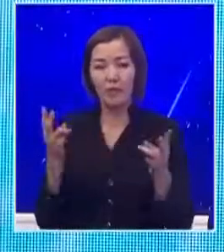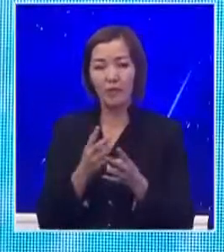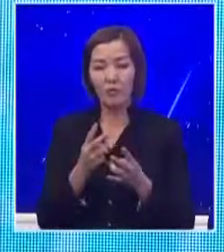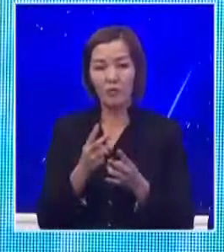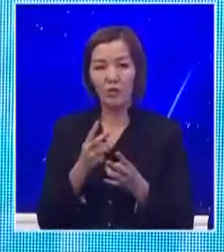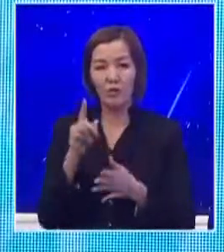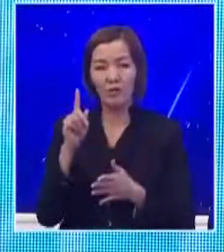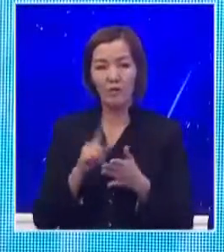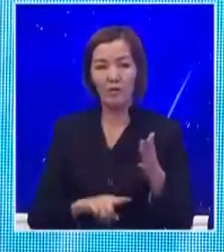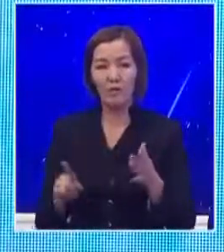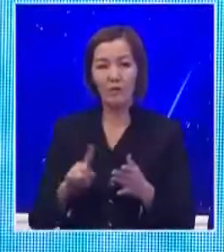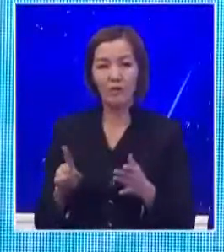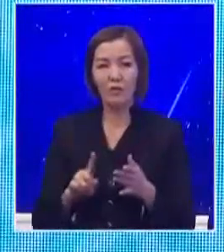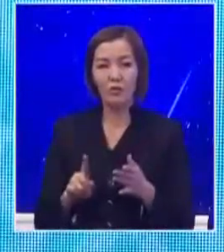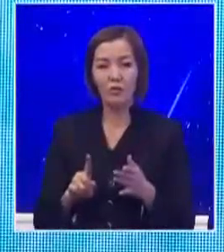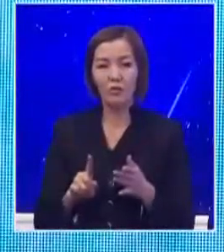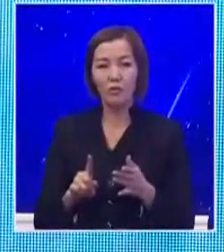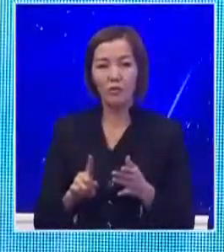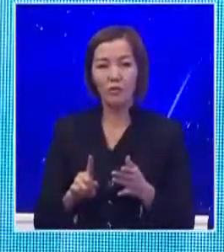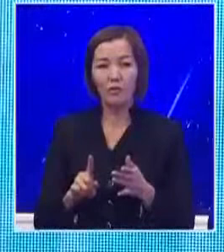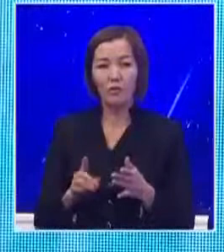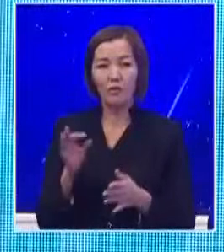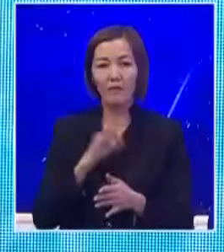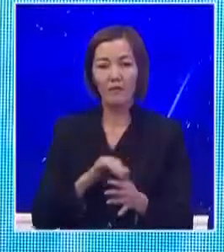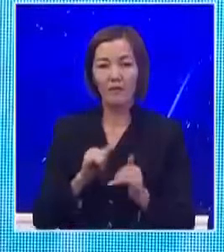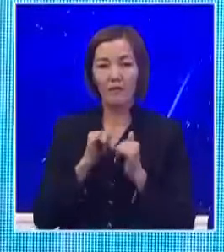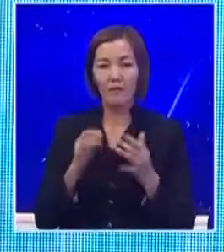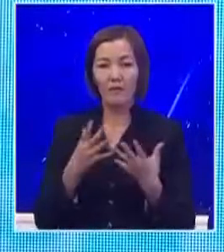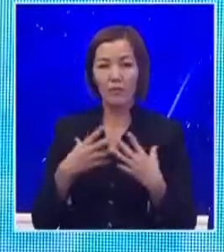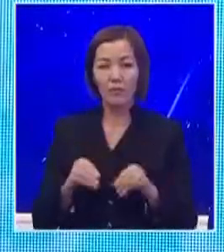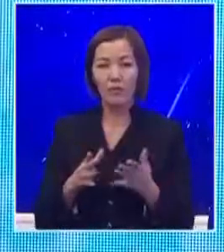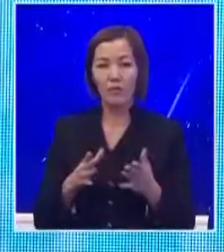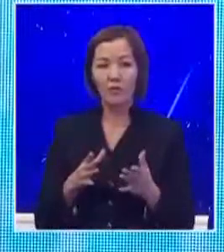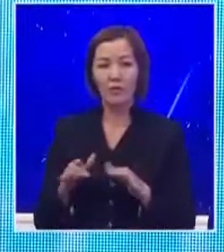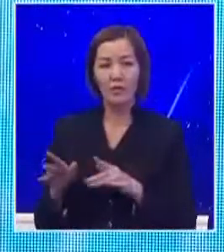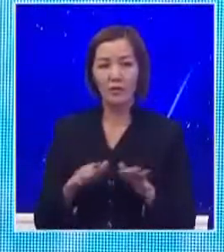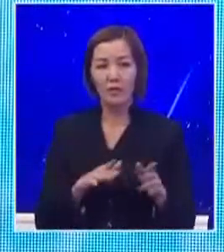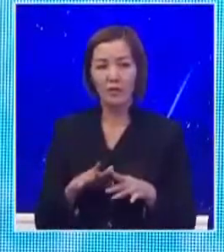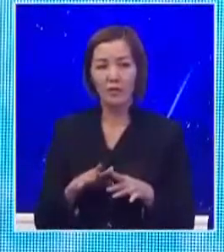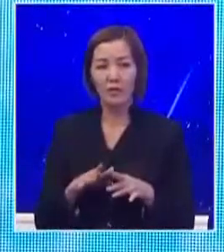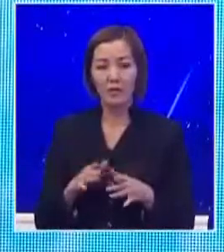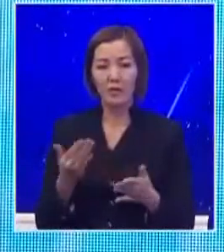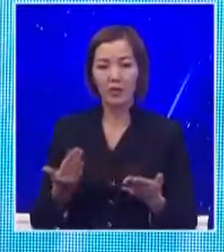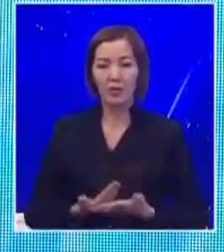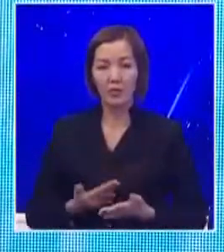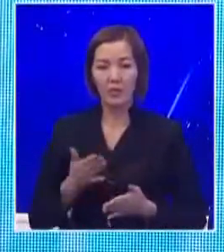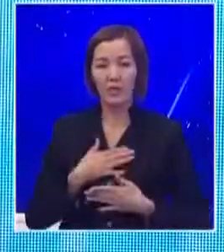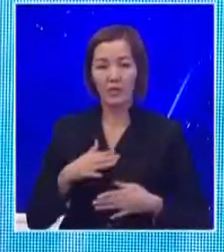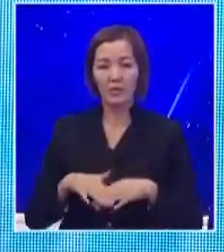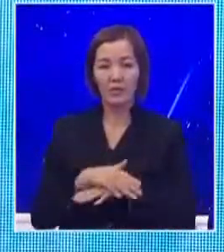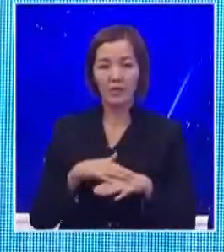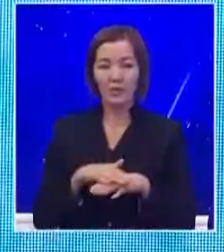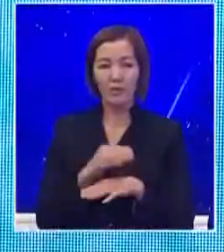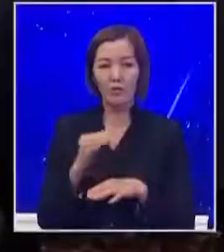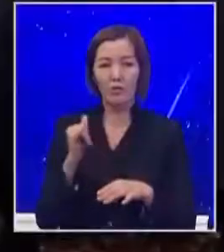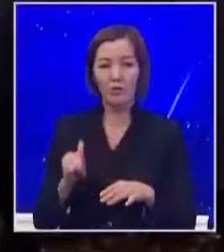Верю, что посильный вклад в это общее дело внесут и жители нашего региона